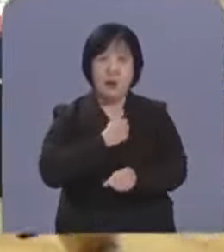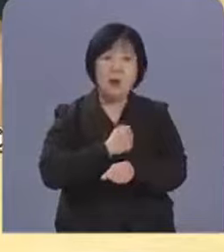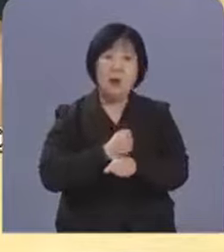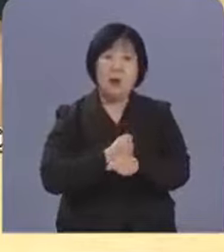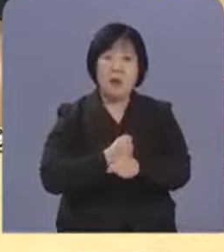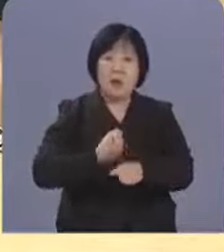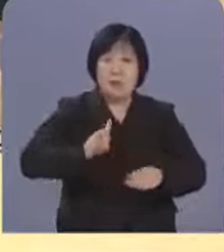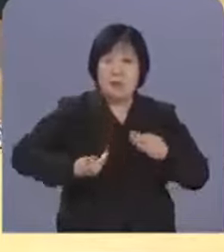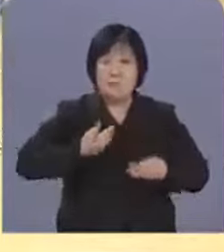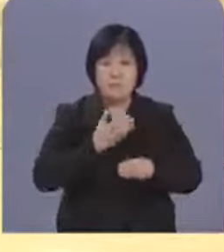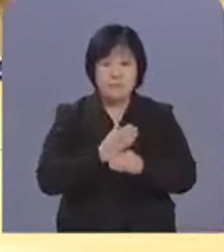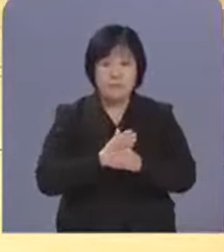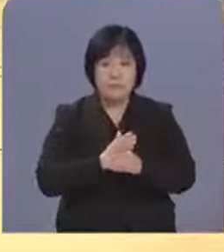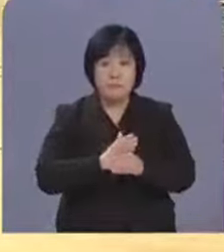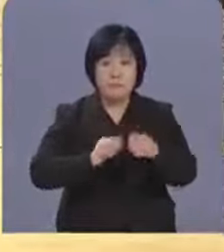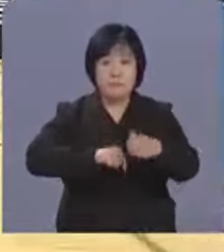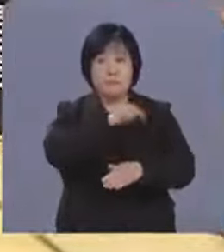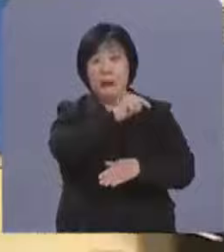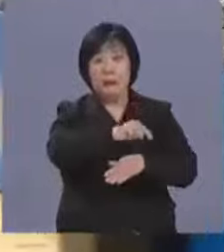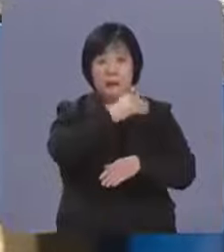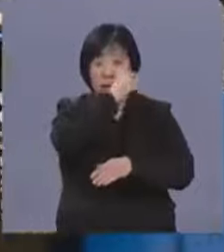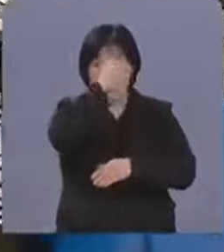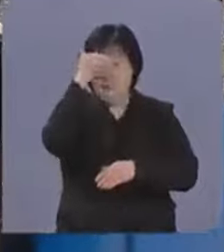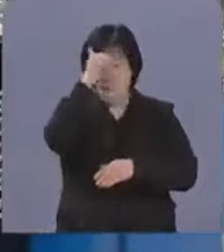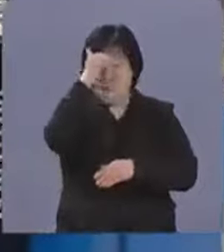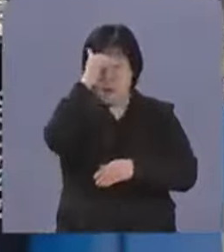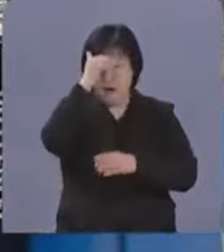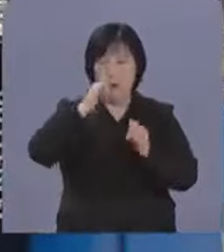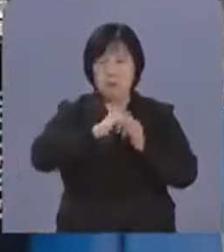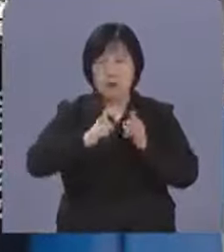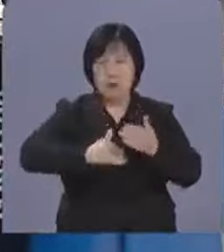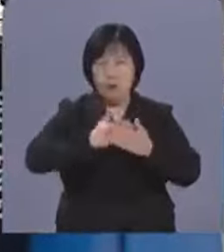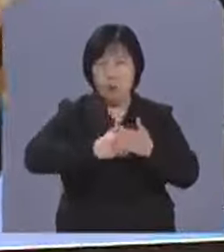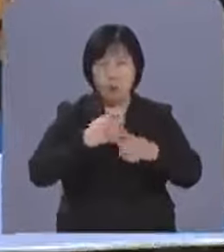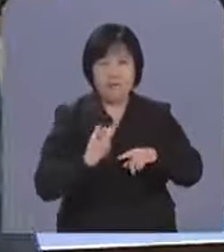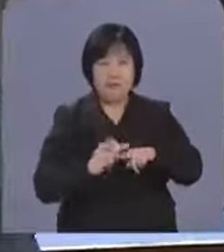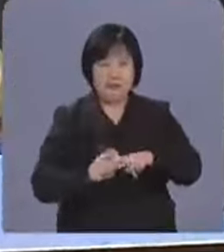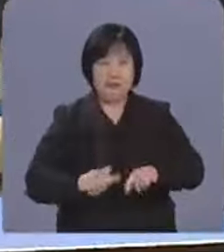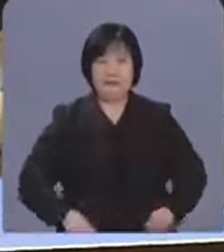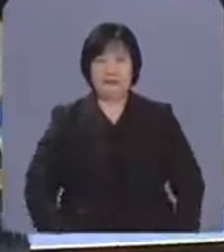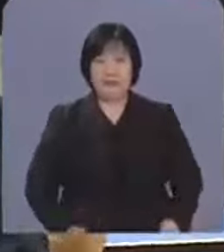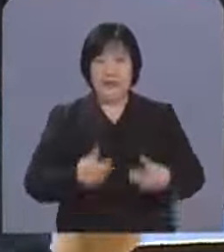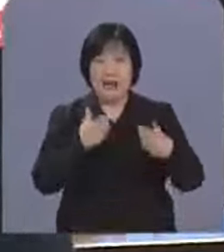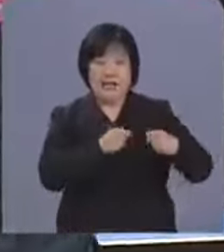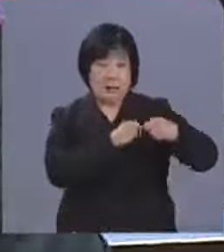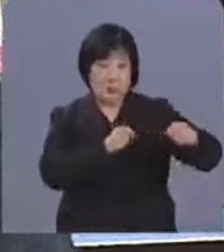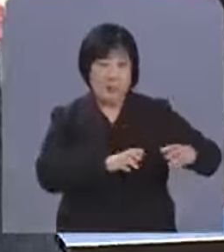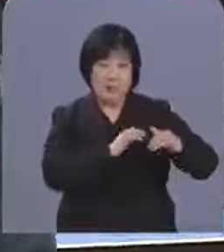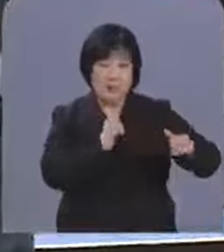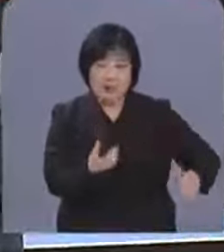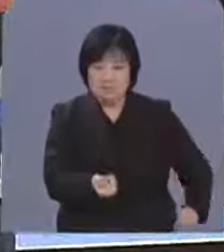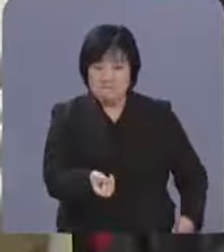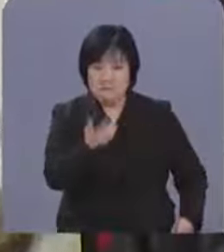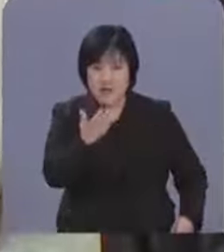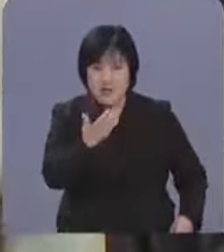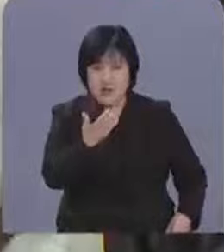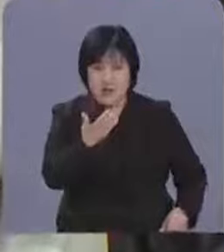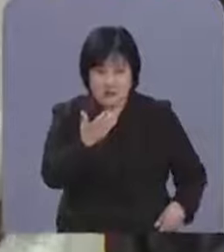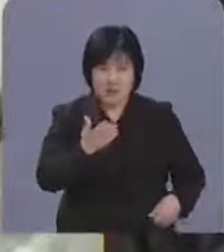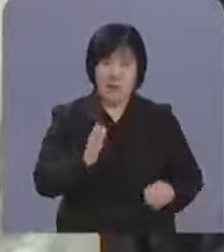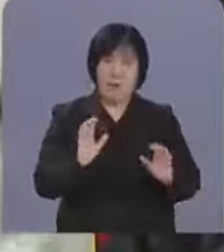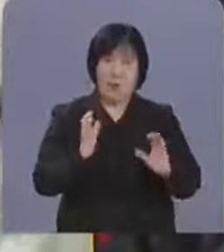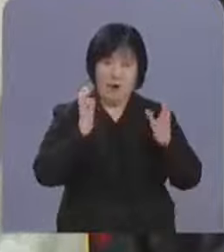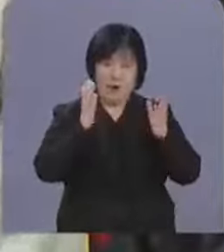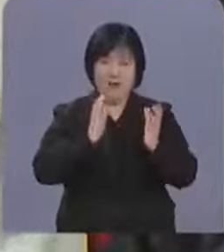펼칩니다. 경기장 밖에서 지켜보는 사람들도 초조하긴 마찬가지. 같은 동호회 선수가 공격에 성공하자